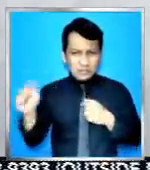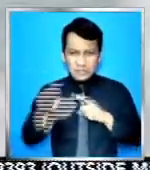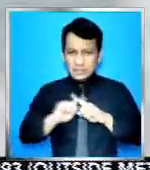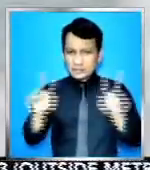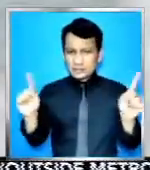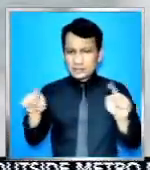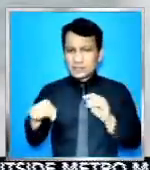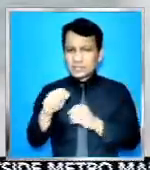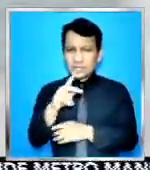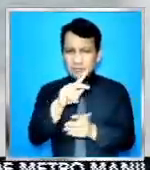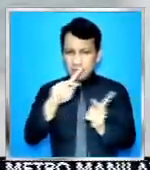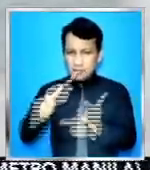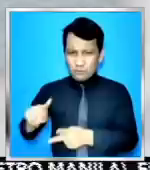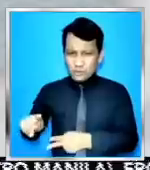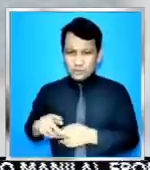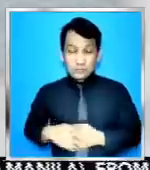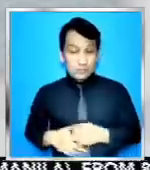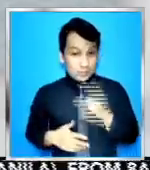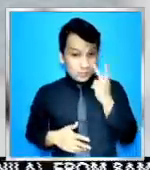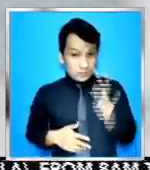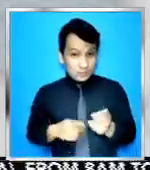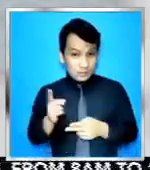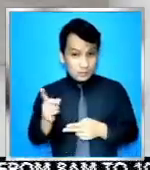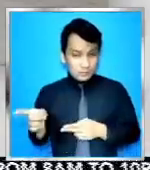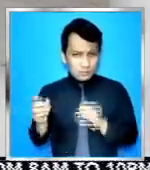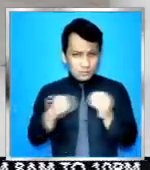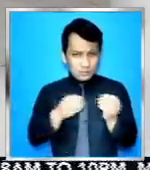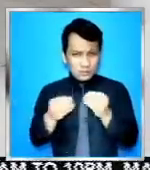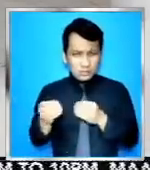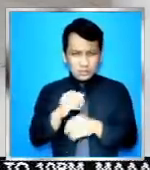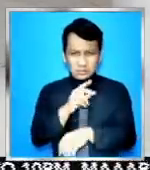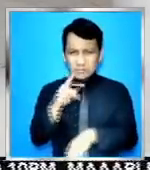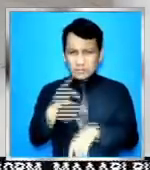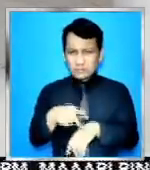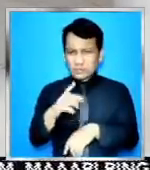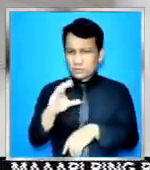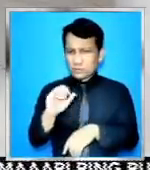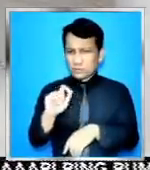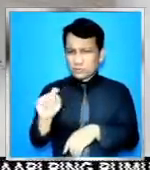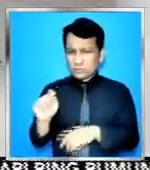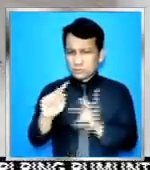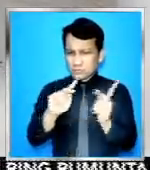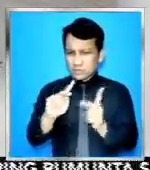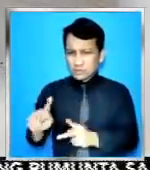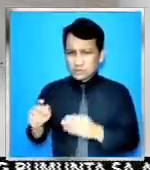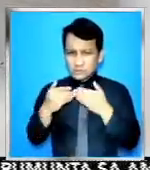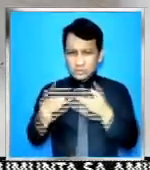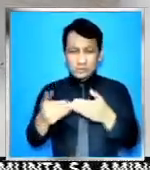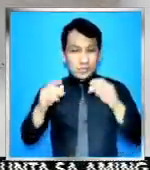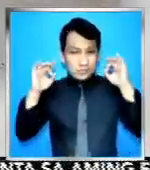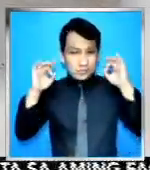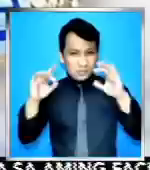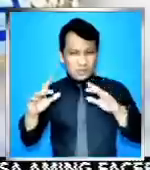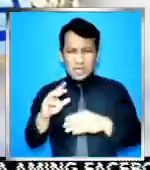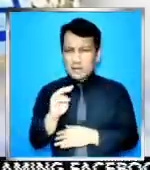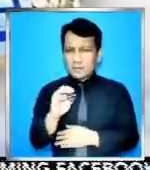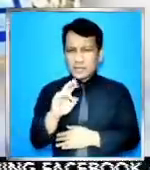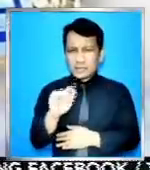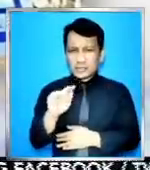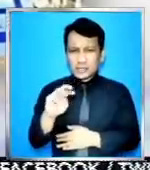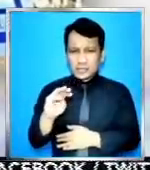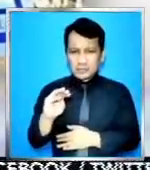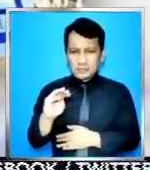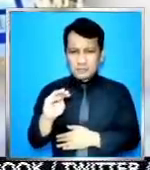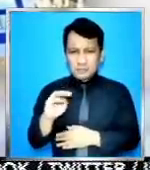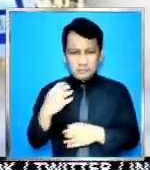Palawan. Nabisto ito sa operasyon ng Philippine Coast Guard, Palawan Council for Sustainable Development at Maritime Police. Sa reporta